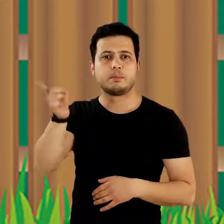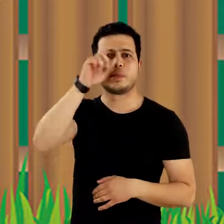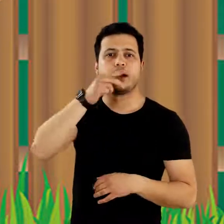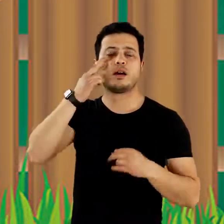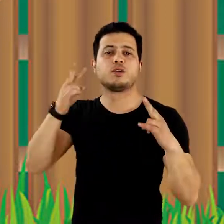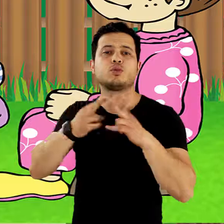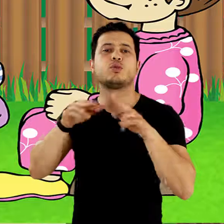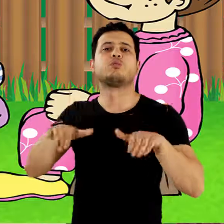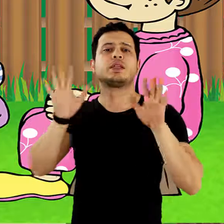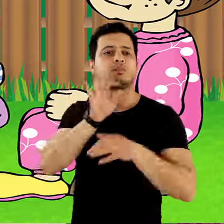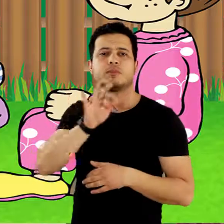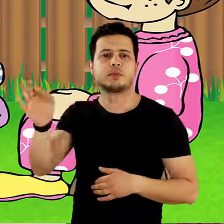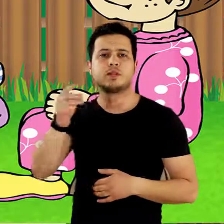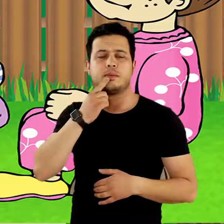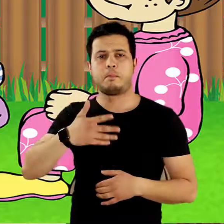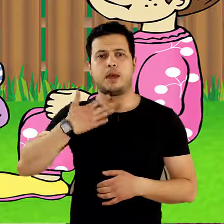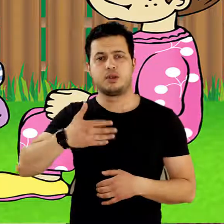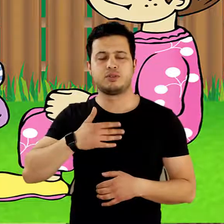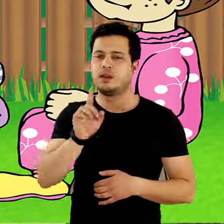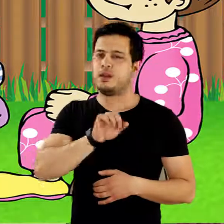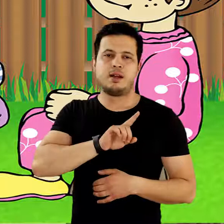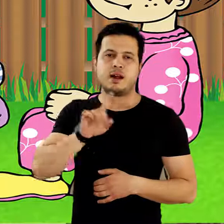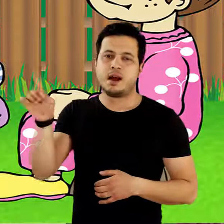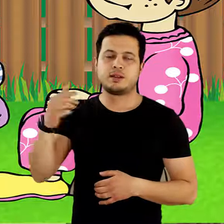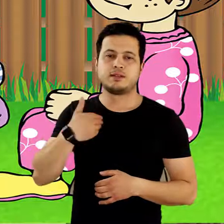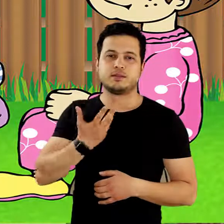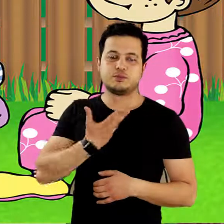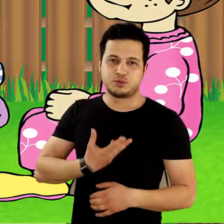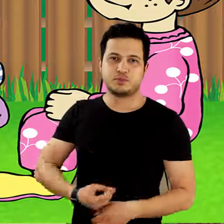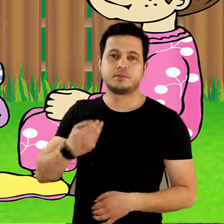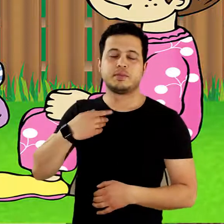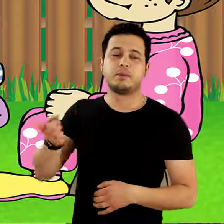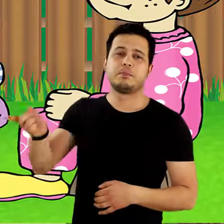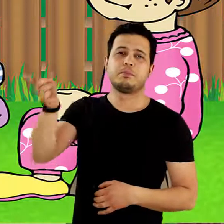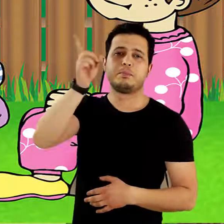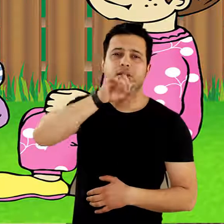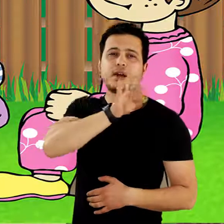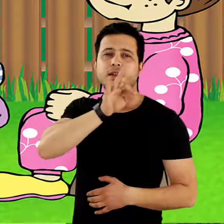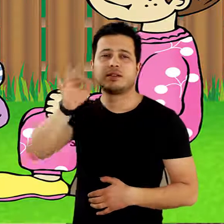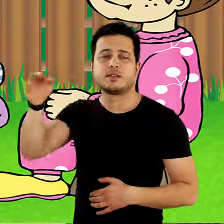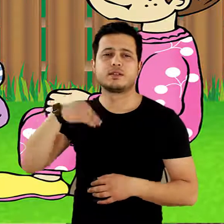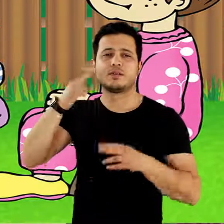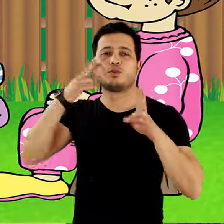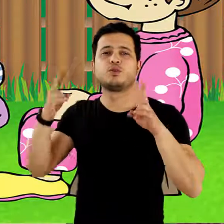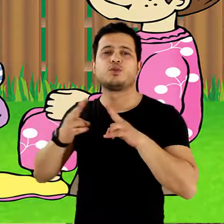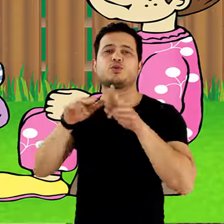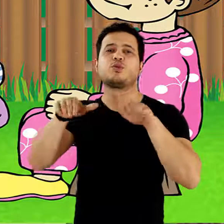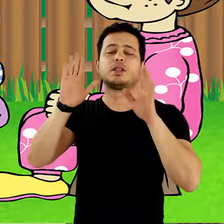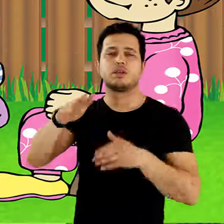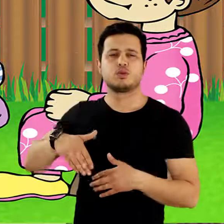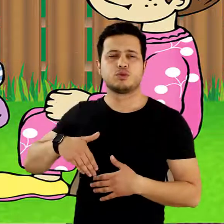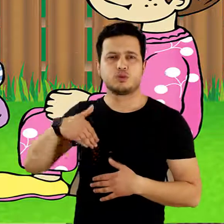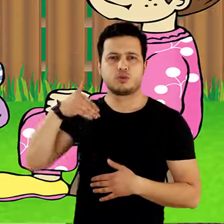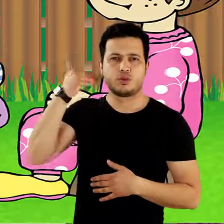mi? Hayır güzel yavrum. Maalesef bir daha onunla hiç görüşmedik. Ama